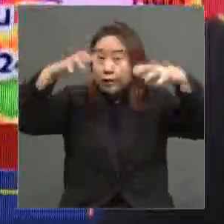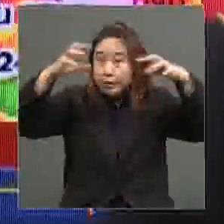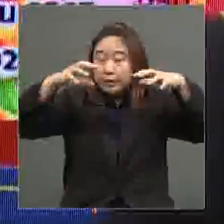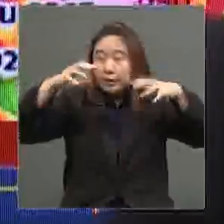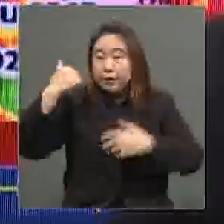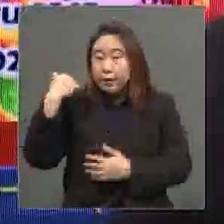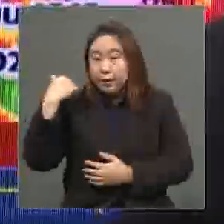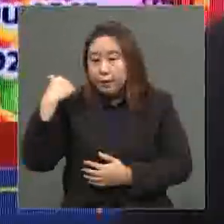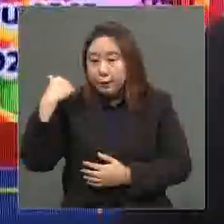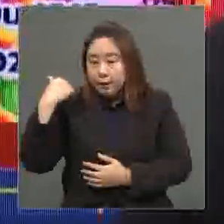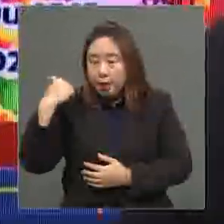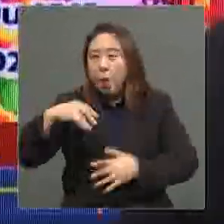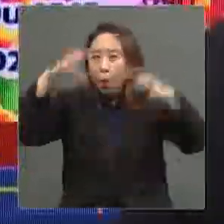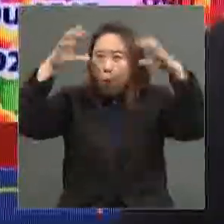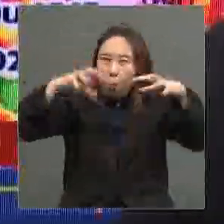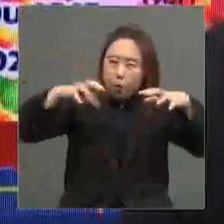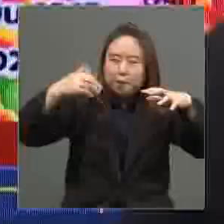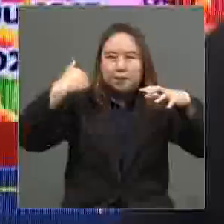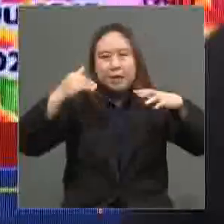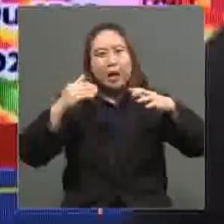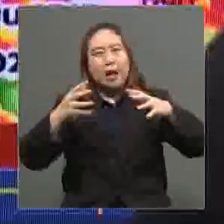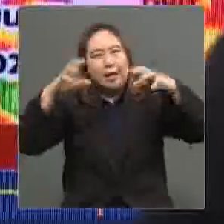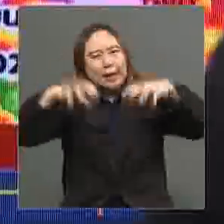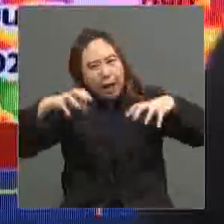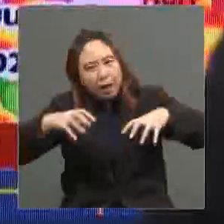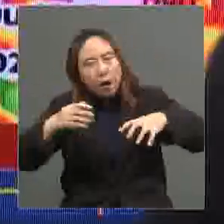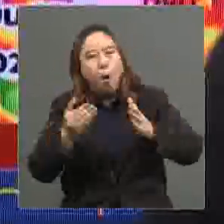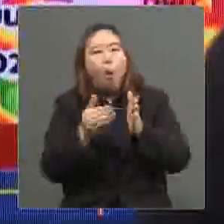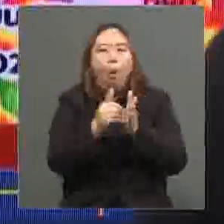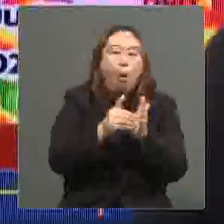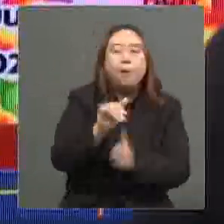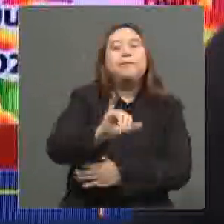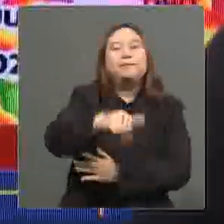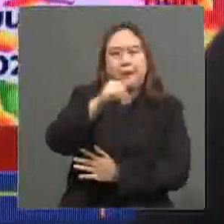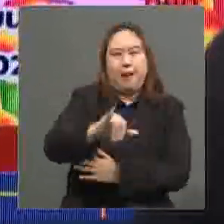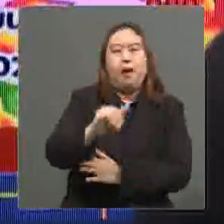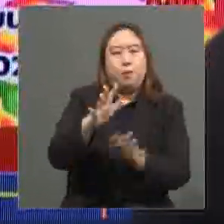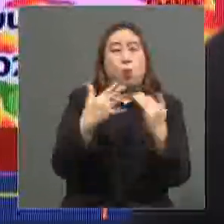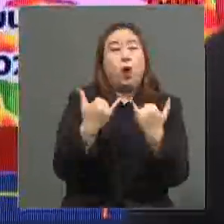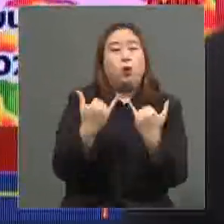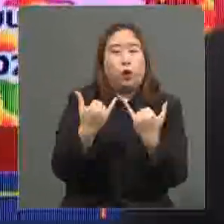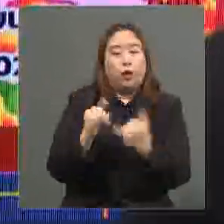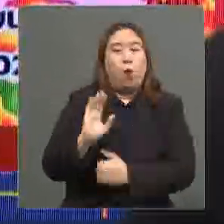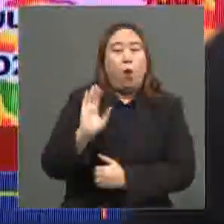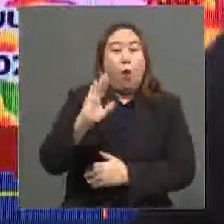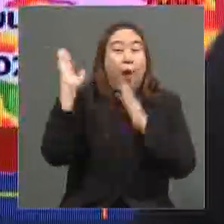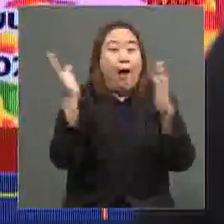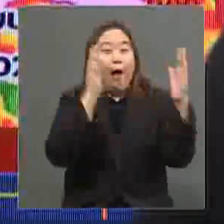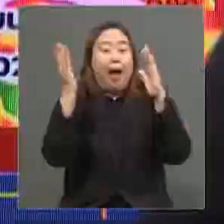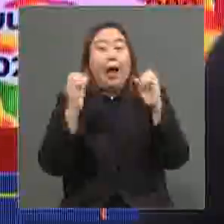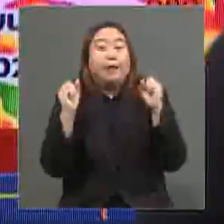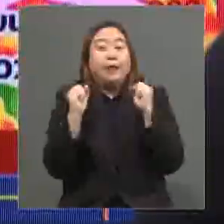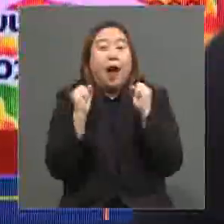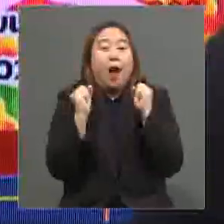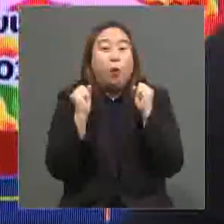กำลงแง กำลงอ่อนสลบกันอยู่เพระว่าเป็โดน่ะส แ